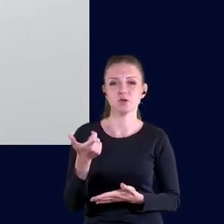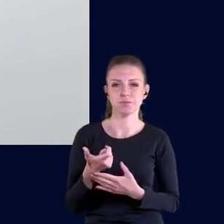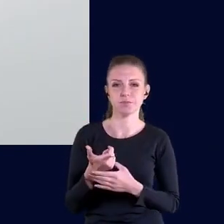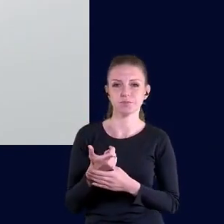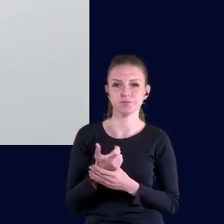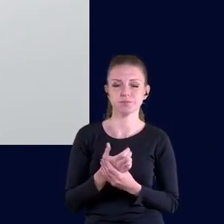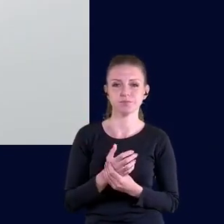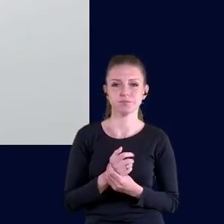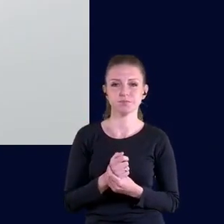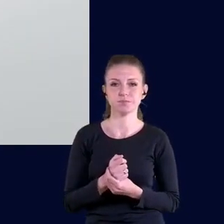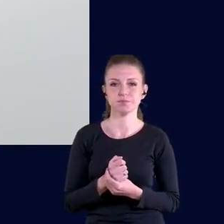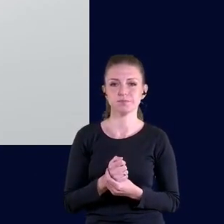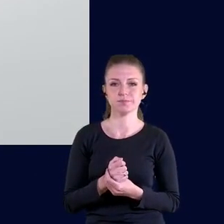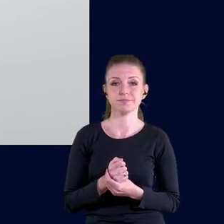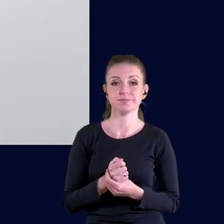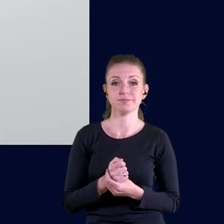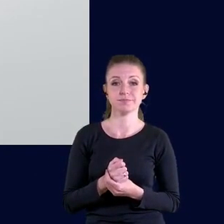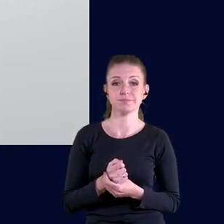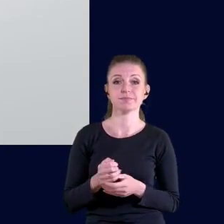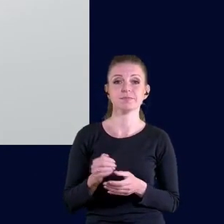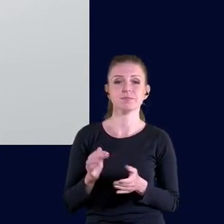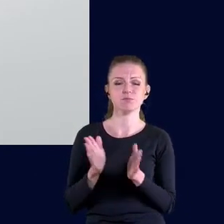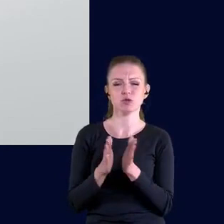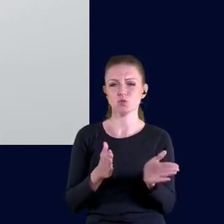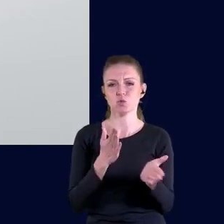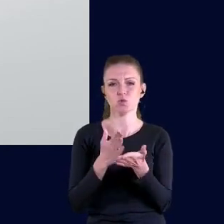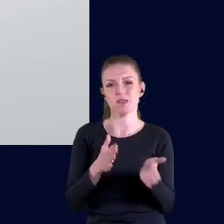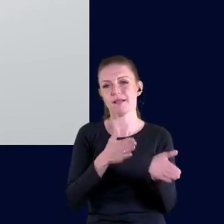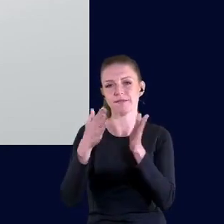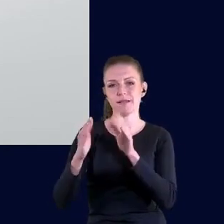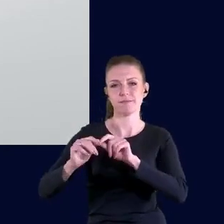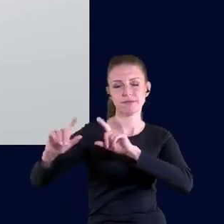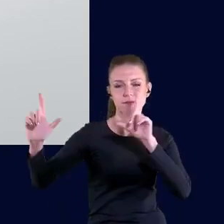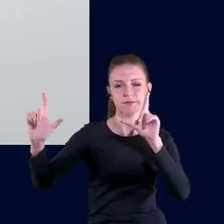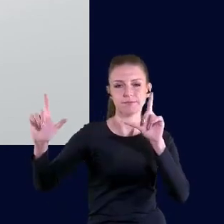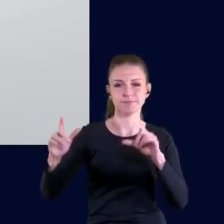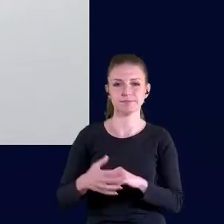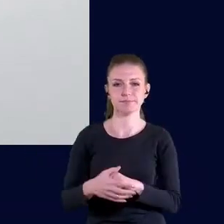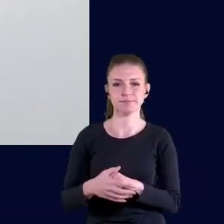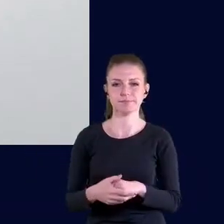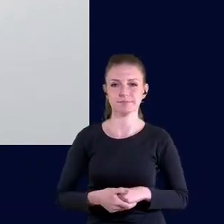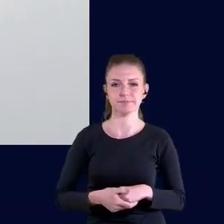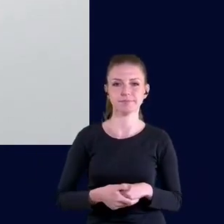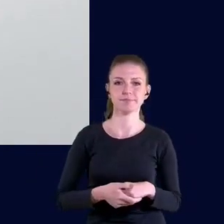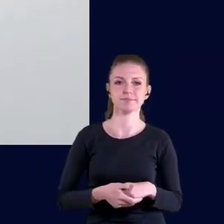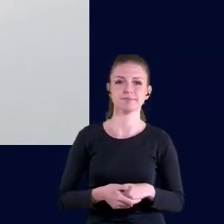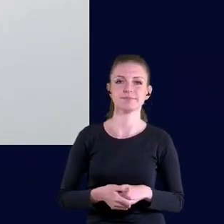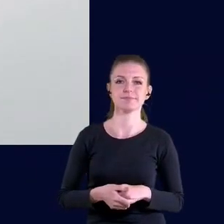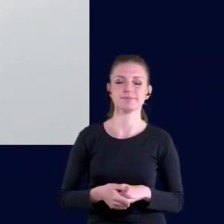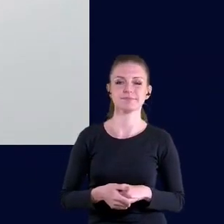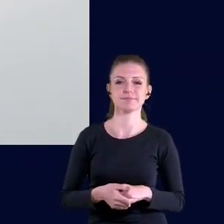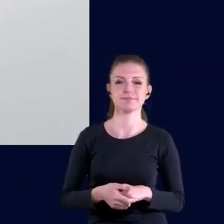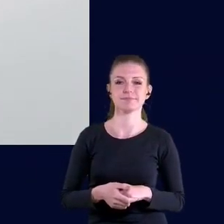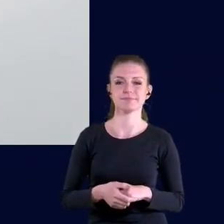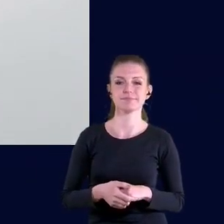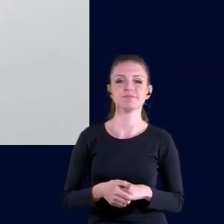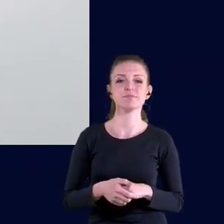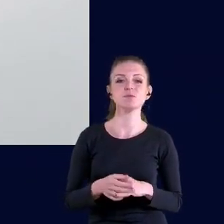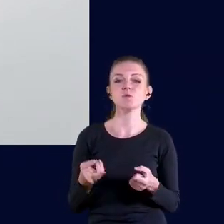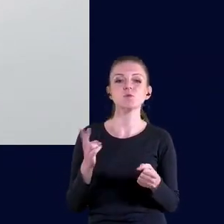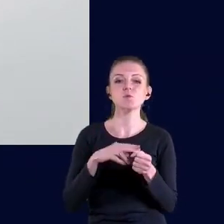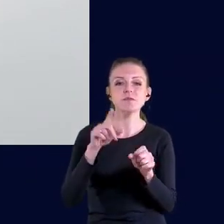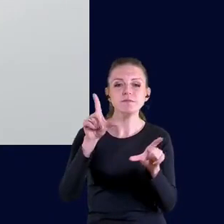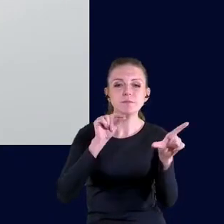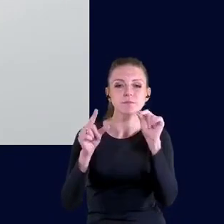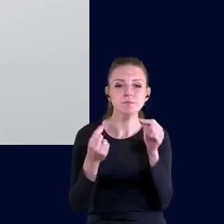wprowadzającej Poproszę następnych i ruchu wybrane źródła a